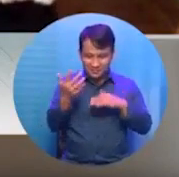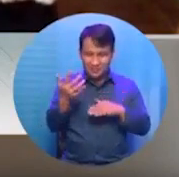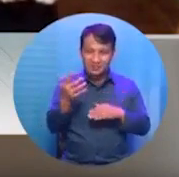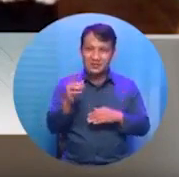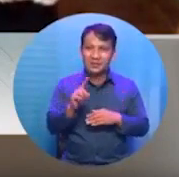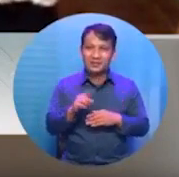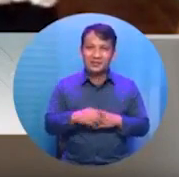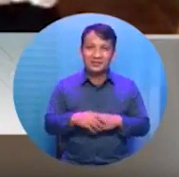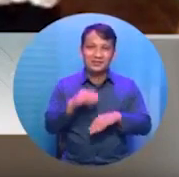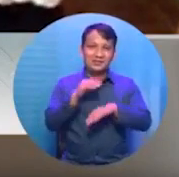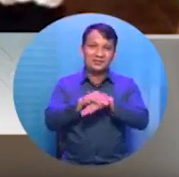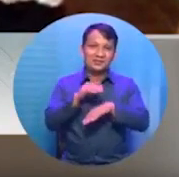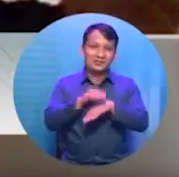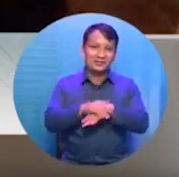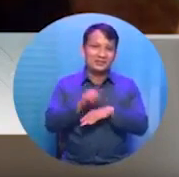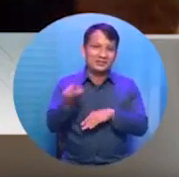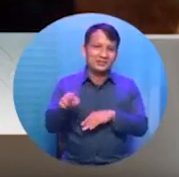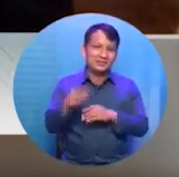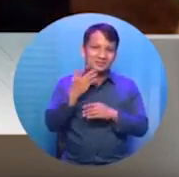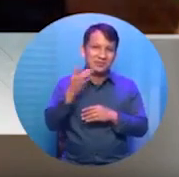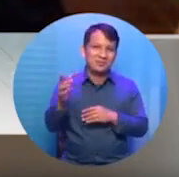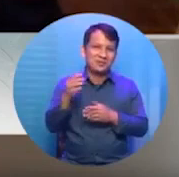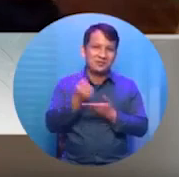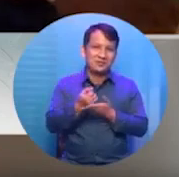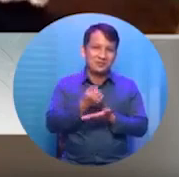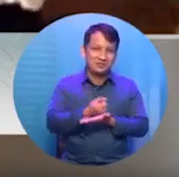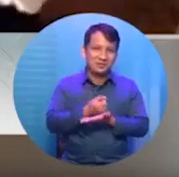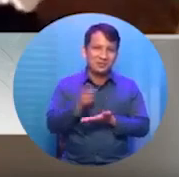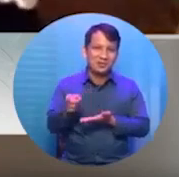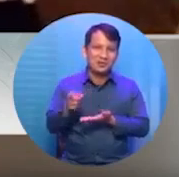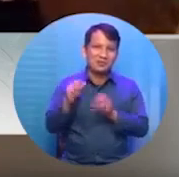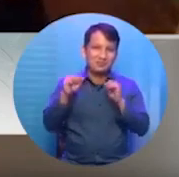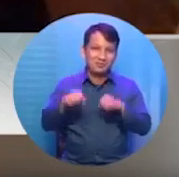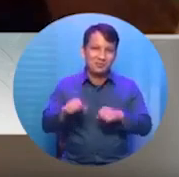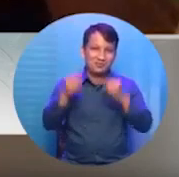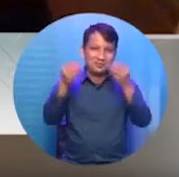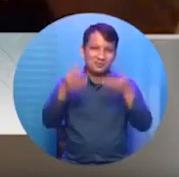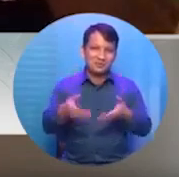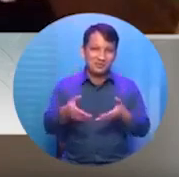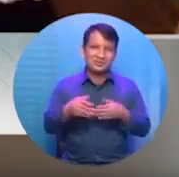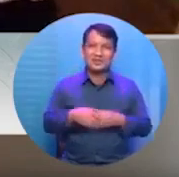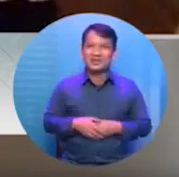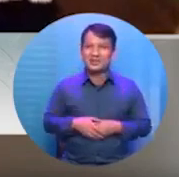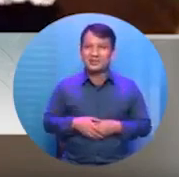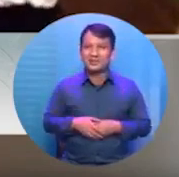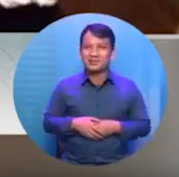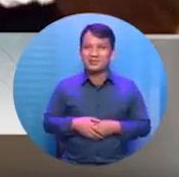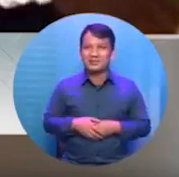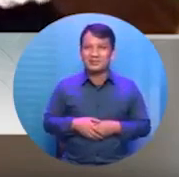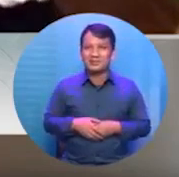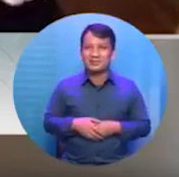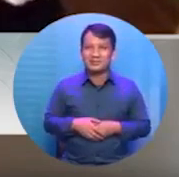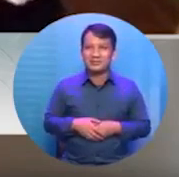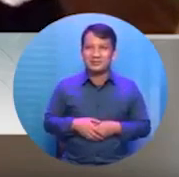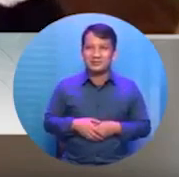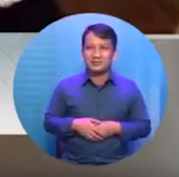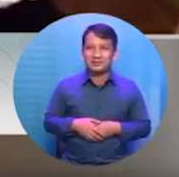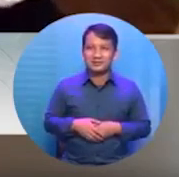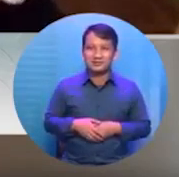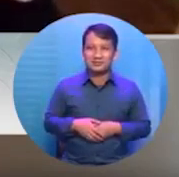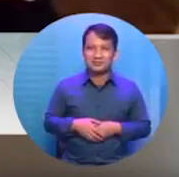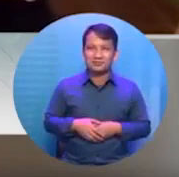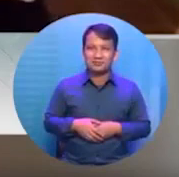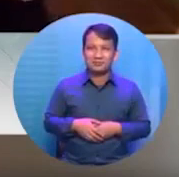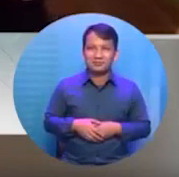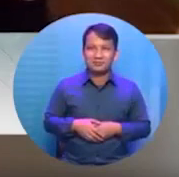subject? English. Ooh! Pwede wow, maging ha? Teacher to. Oho! Okay. Top student po si Heaven